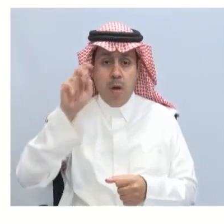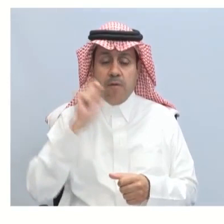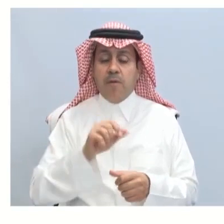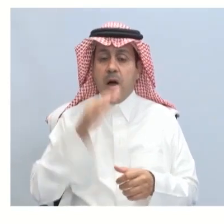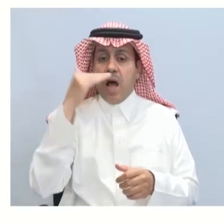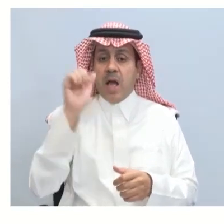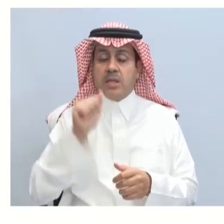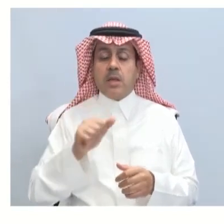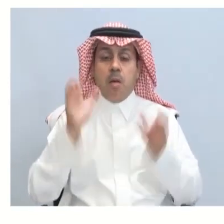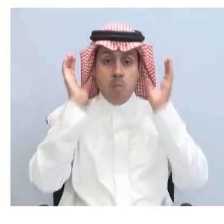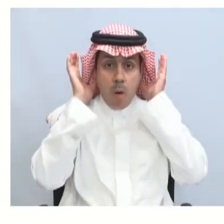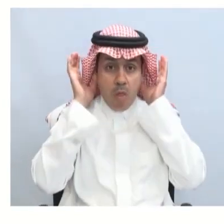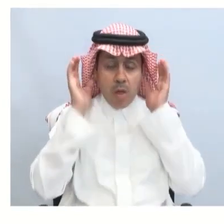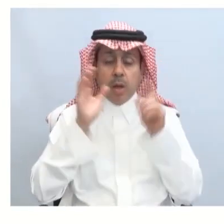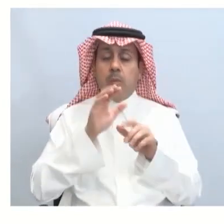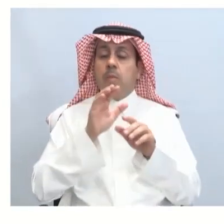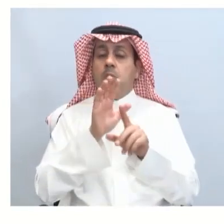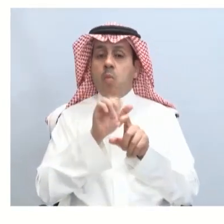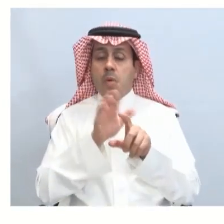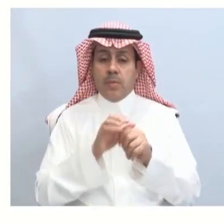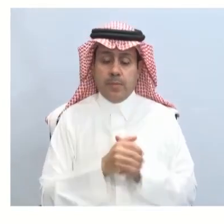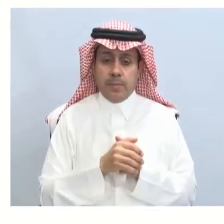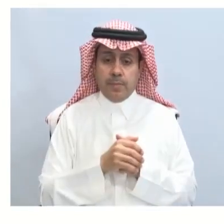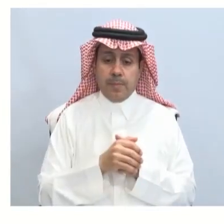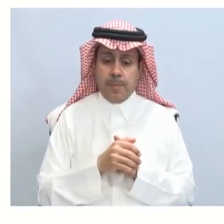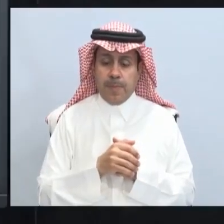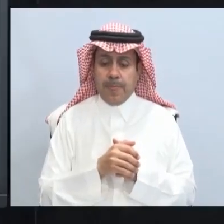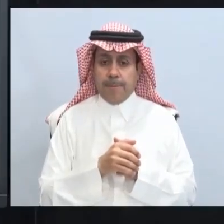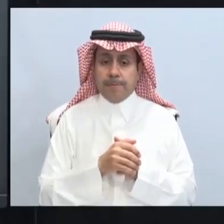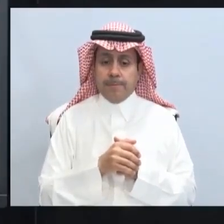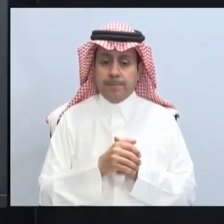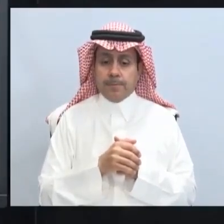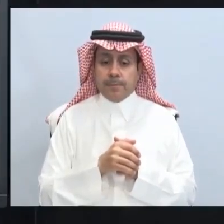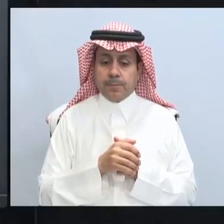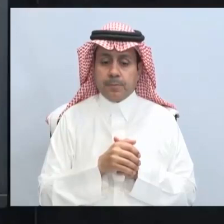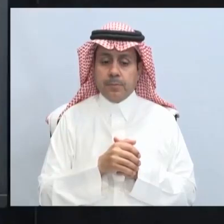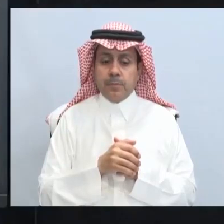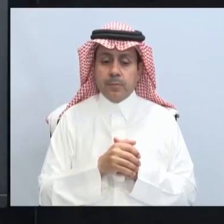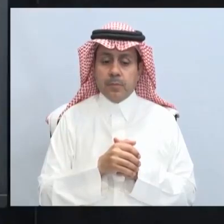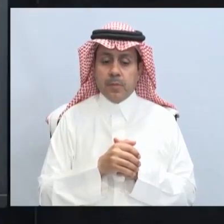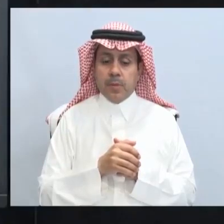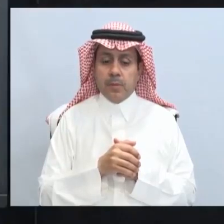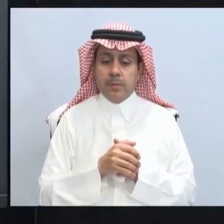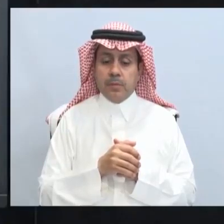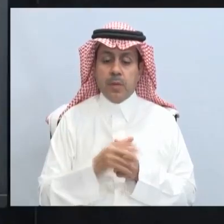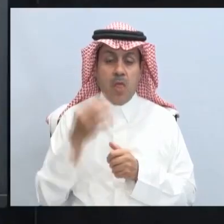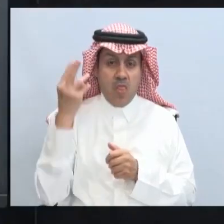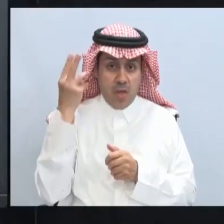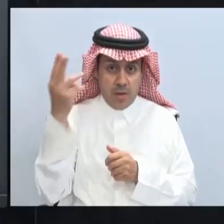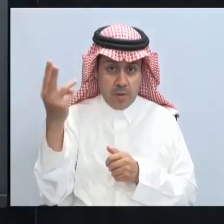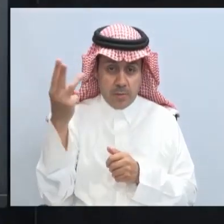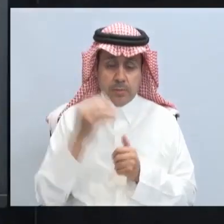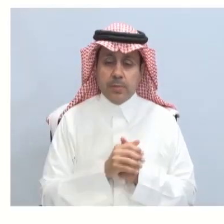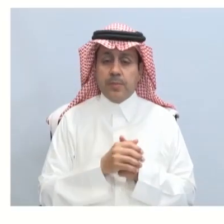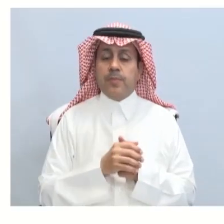والمؤذنين بخلاف الاجره من المصلين اذا هذا ما يتعلق بهذا التفصيل ايضا هنا ثالثا